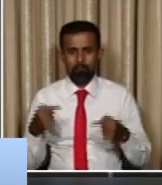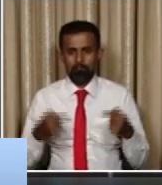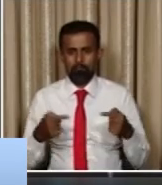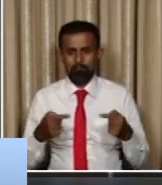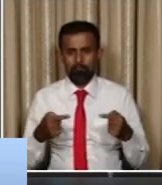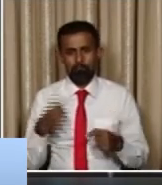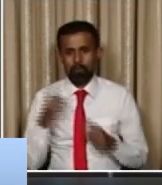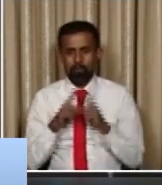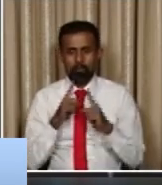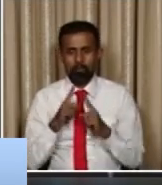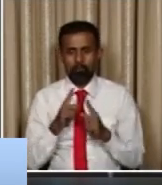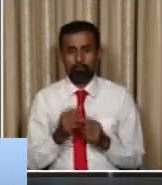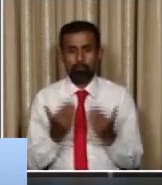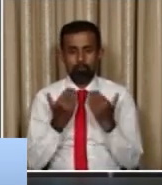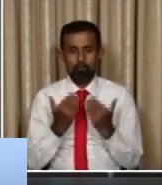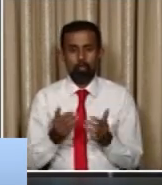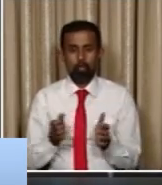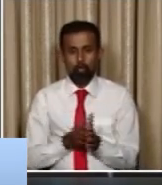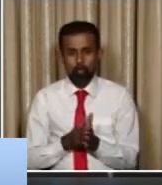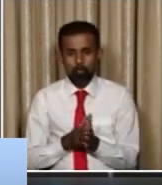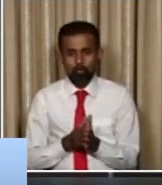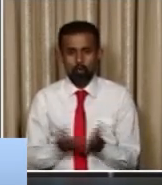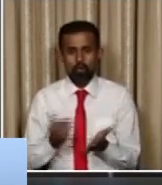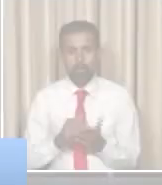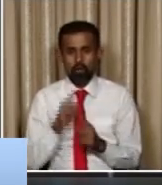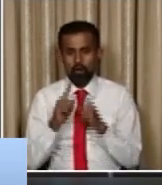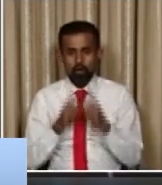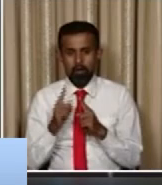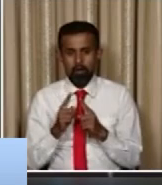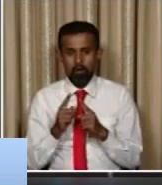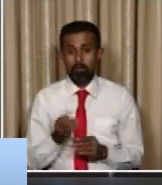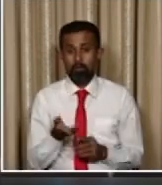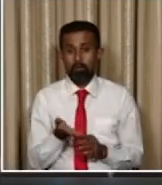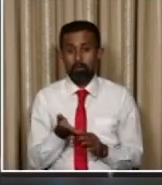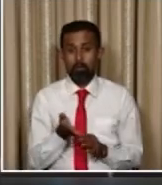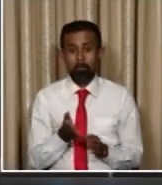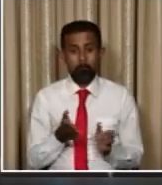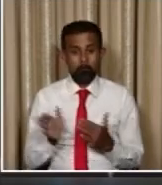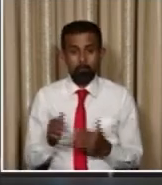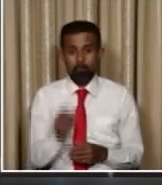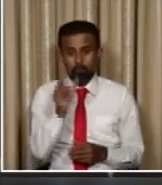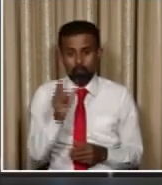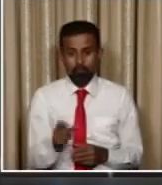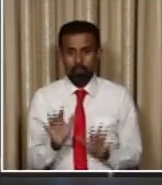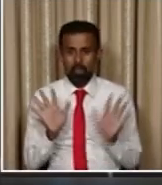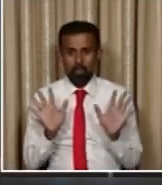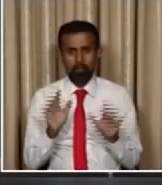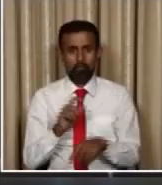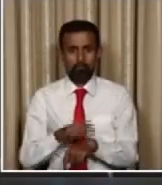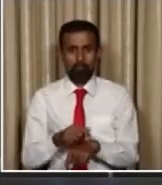එක වෙන කතාවක්. උපදේශක කාරක සභාවේ මේ ගැන නැවත සාකච්ඡා කරන එකත් වෙන කතාවක්. ඔබතුමා ප්‍රමාණවත් කාලයක්